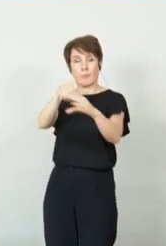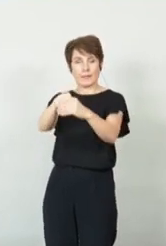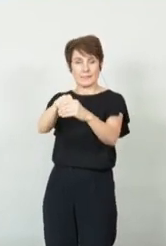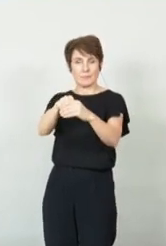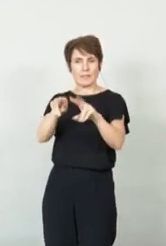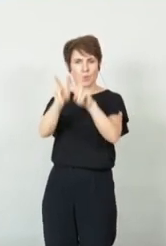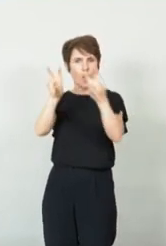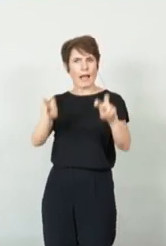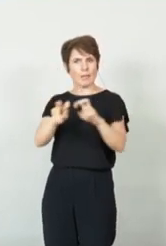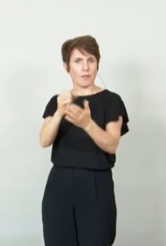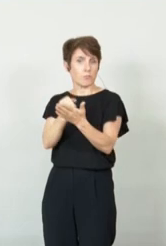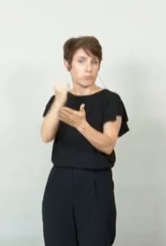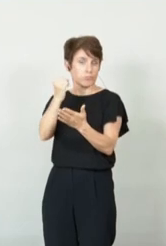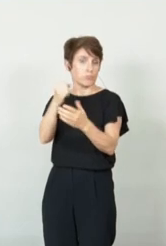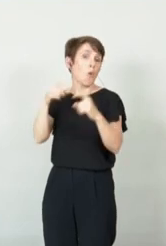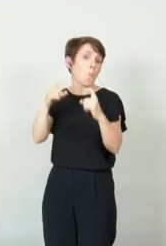importante